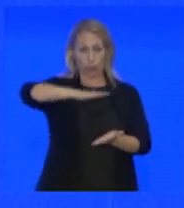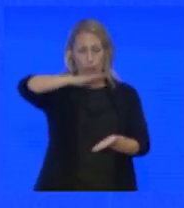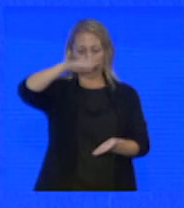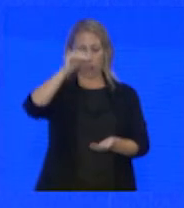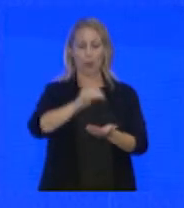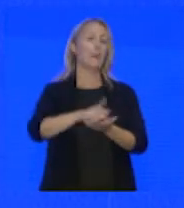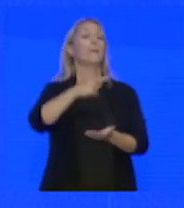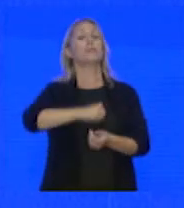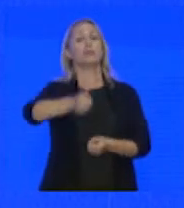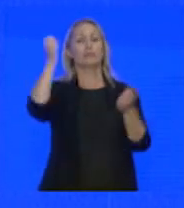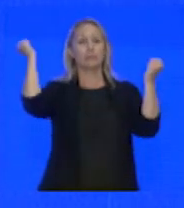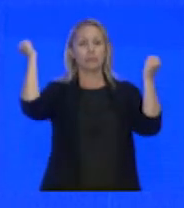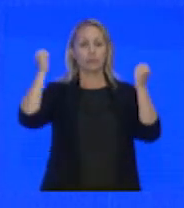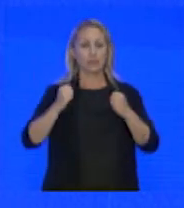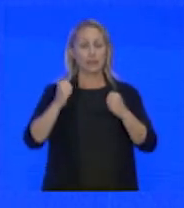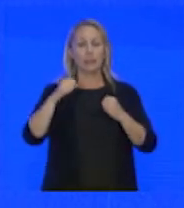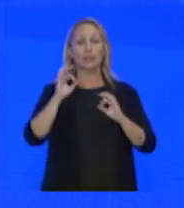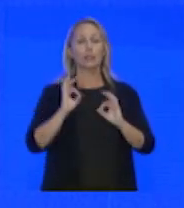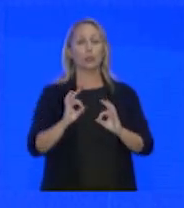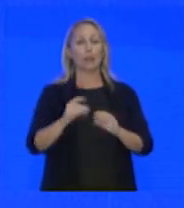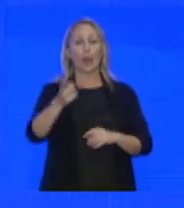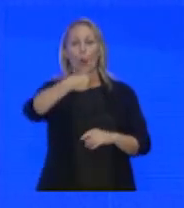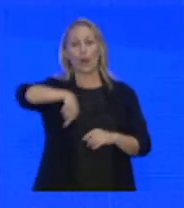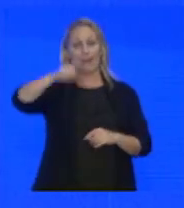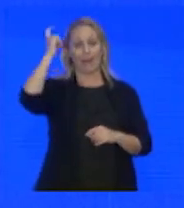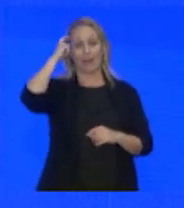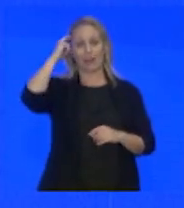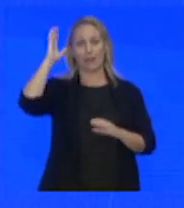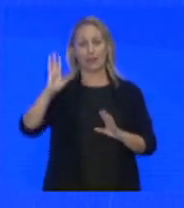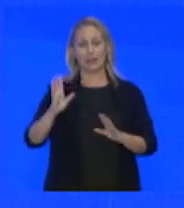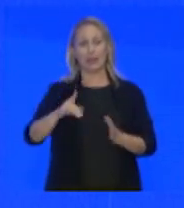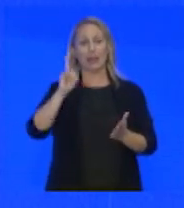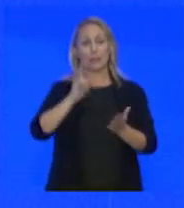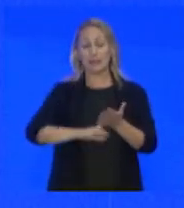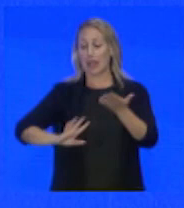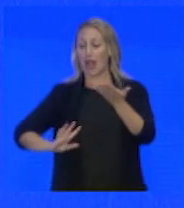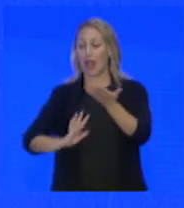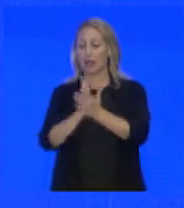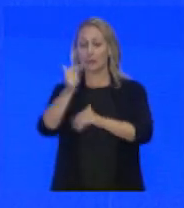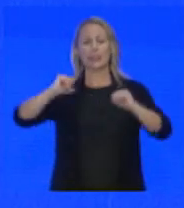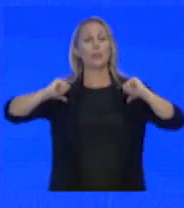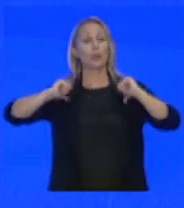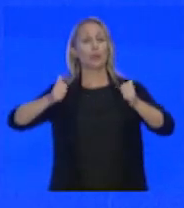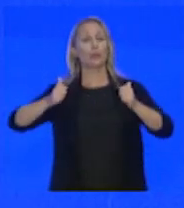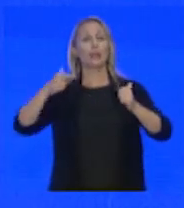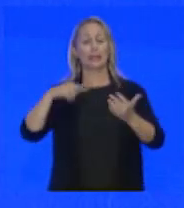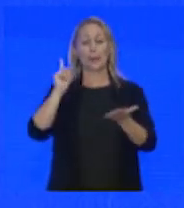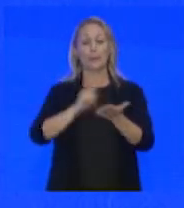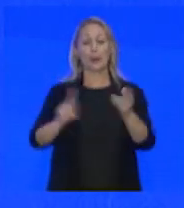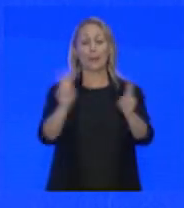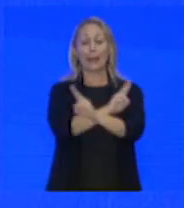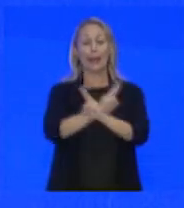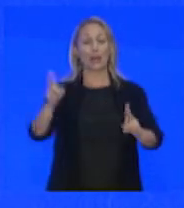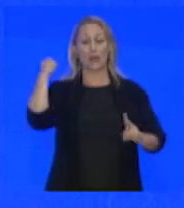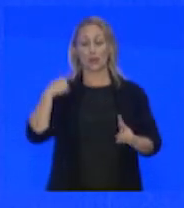όπως λένε αρκετές μελέτες, τότε γίνεται κατανοητό πόσο αναπτυξιακή πρωτοβουλία είναι και το νοικοκύρεμα της